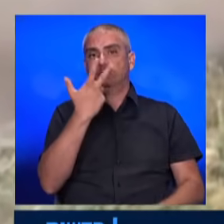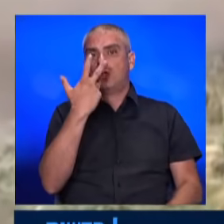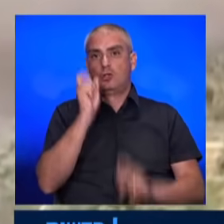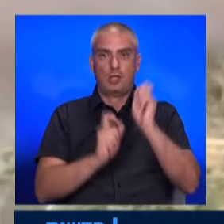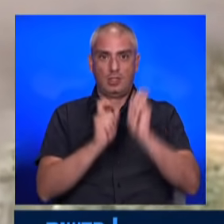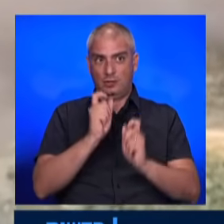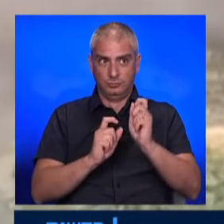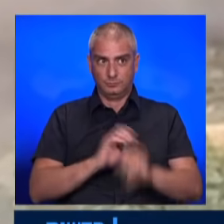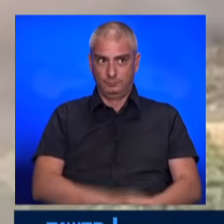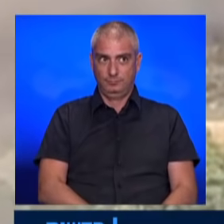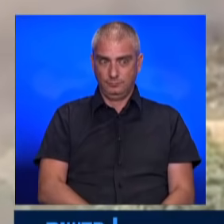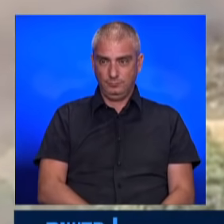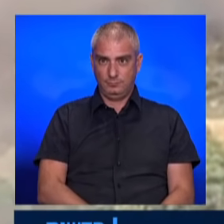אדם.